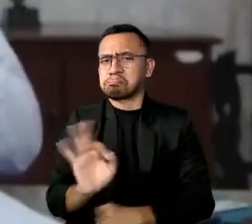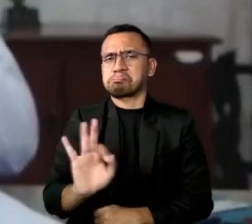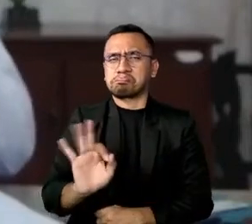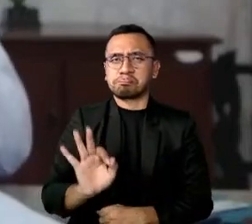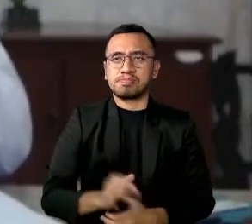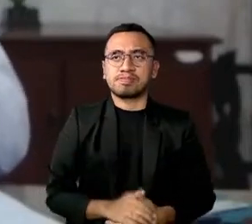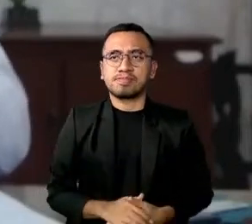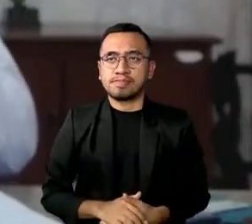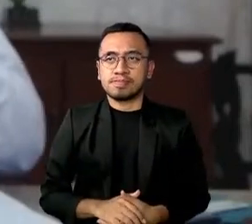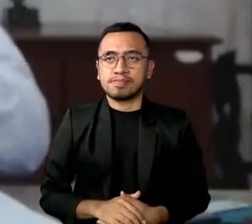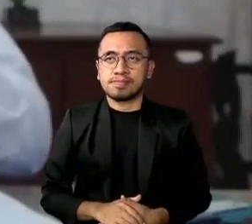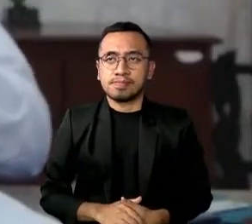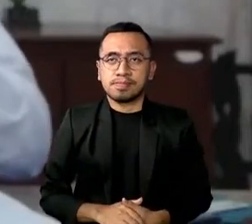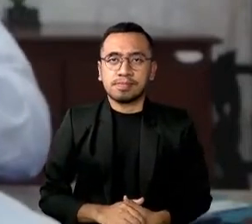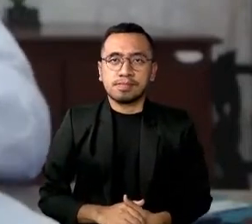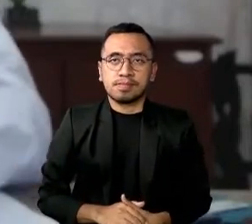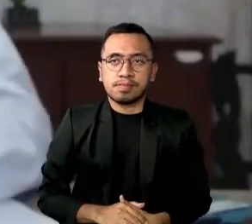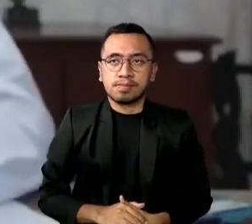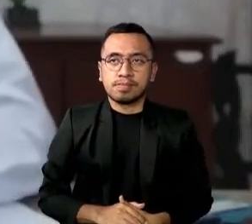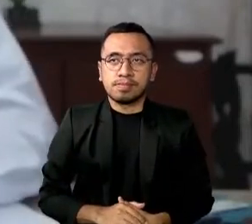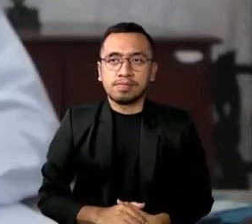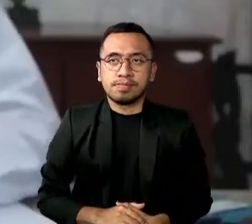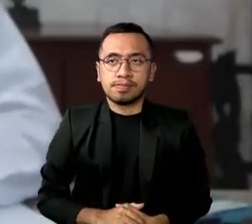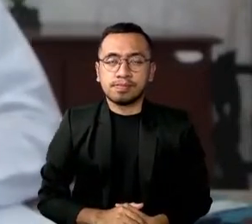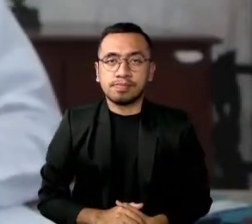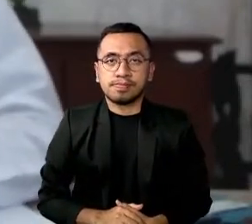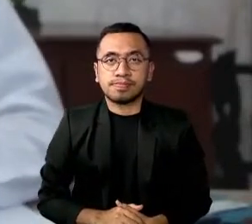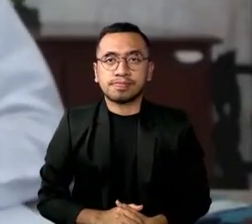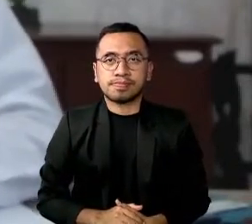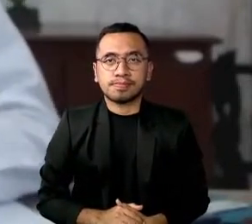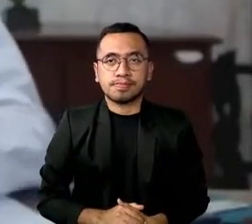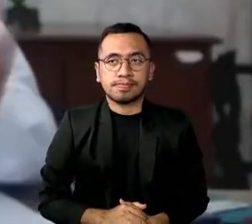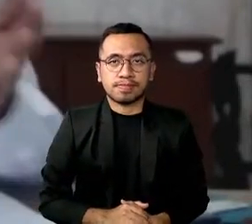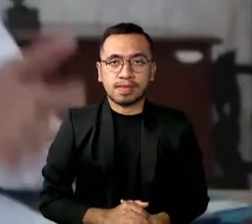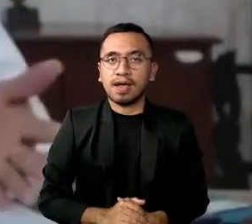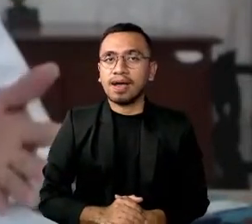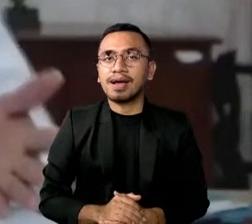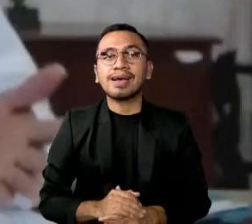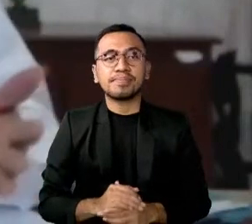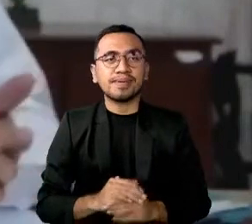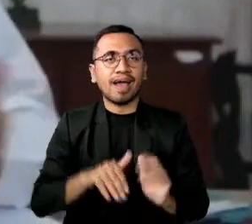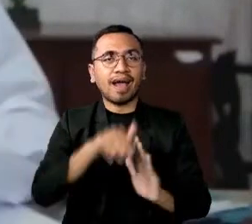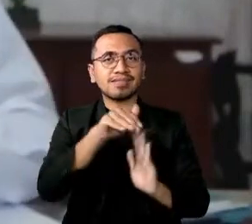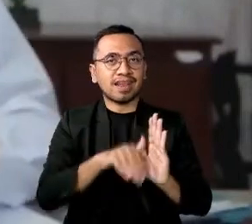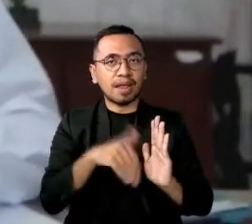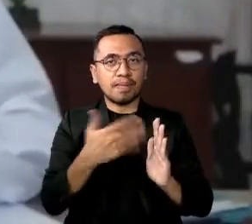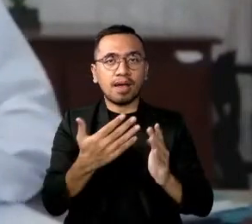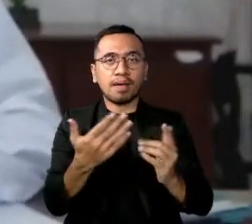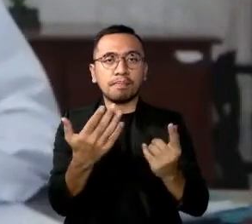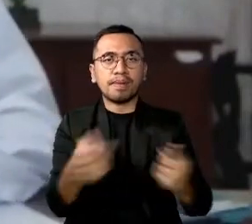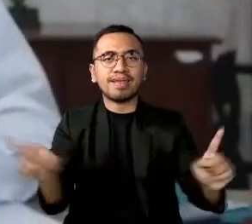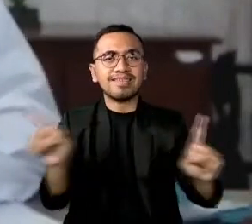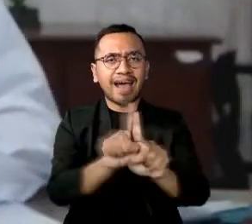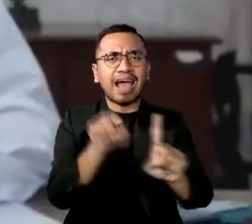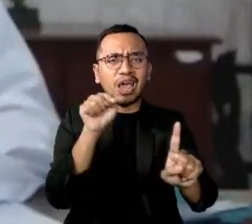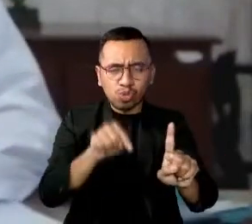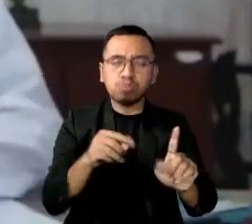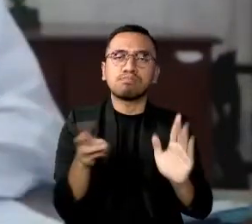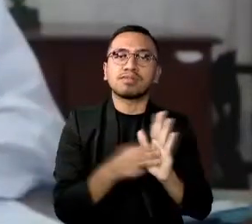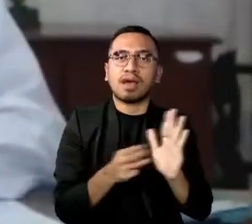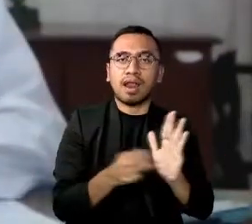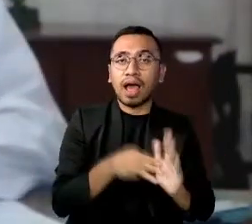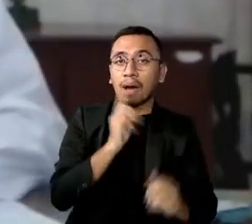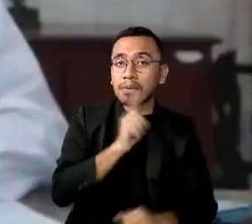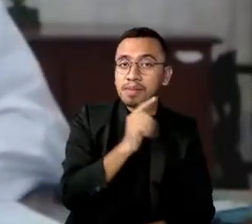memberikan kontribusi besar oke tetapi tapi faktor undangan-undangan pasti ada orang luar masuk